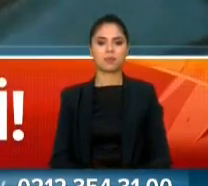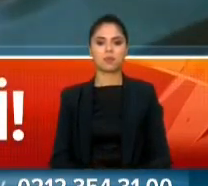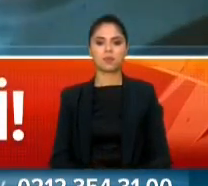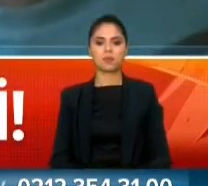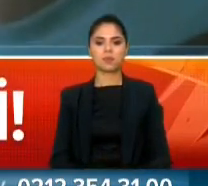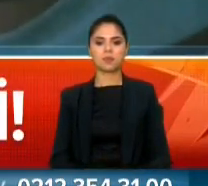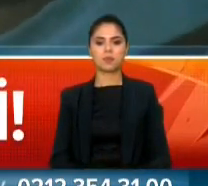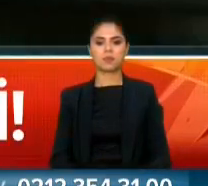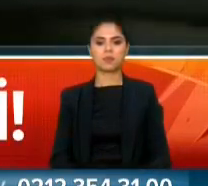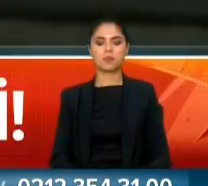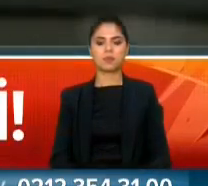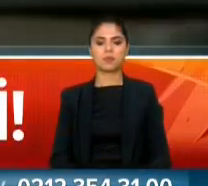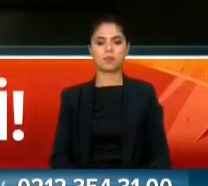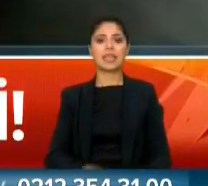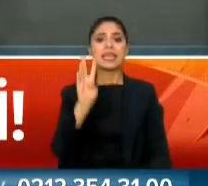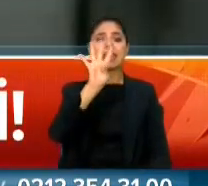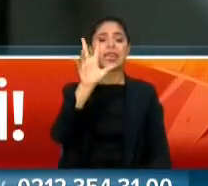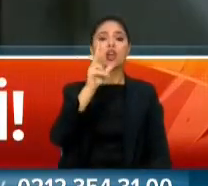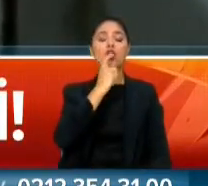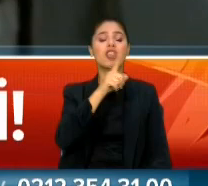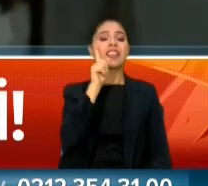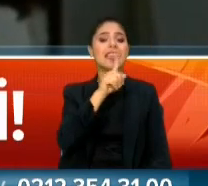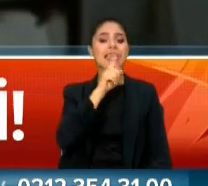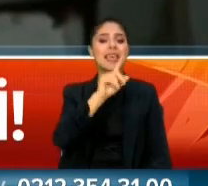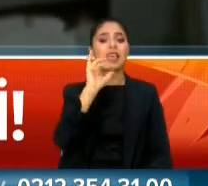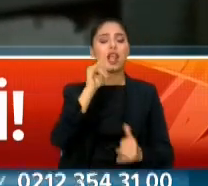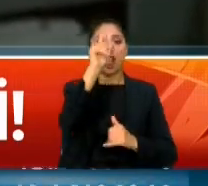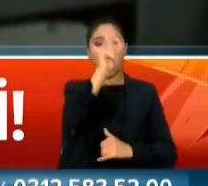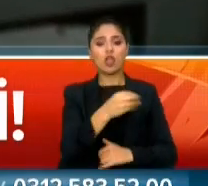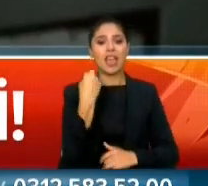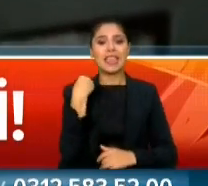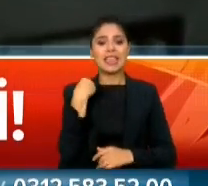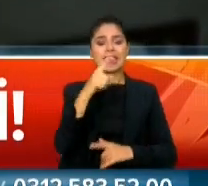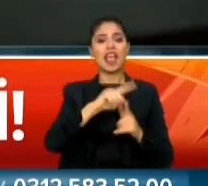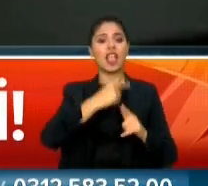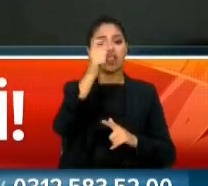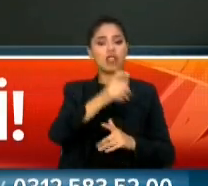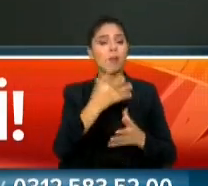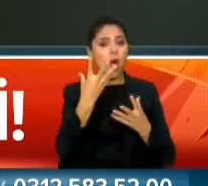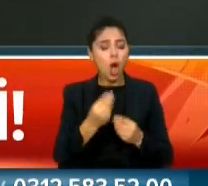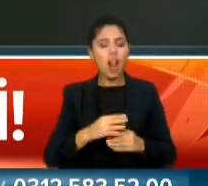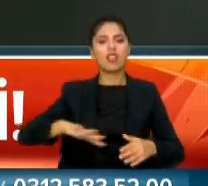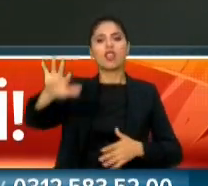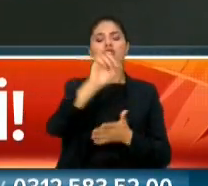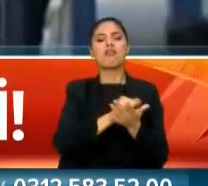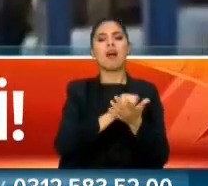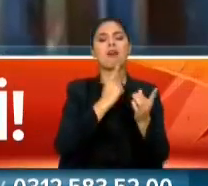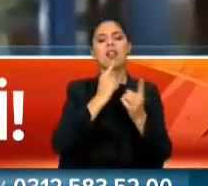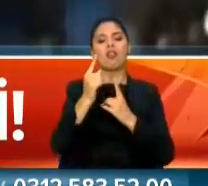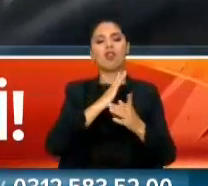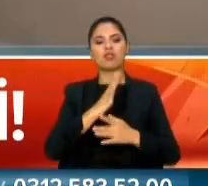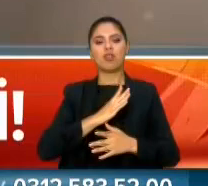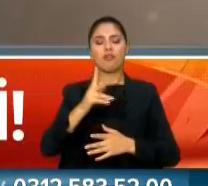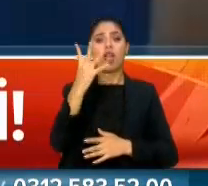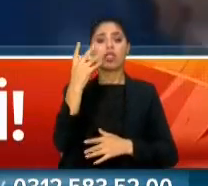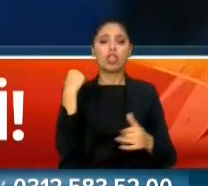Okay, okay, 43 yaşındaki İngiliz aktörün yeni James Bond olacağı iddiası sosyal medyanın gündemine otururken 4